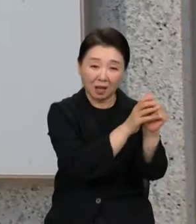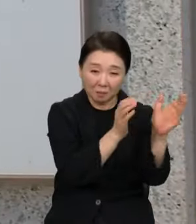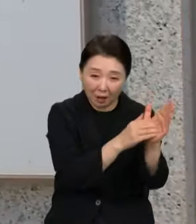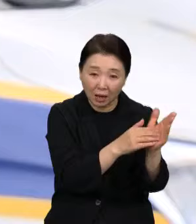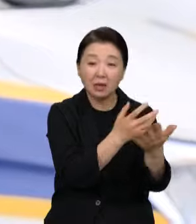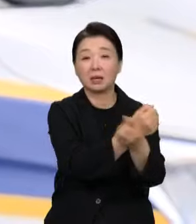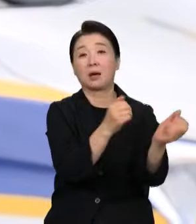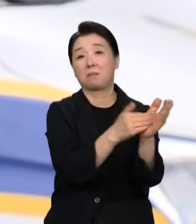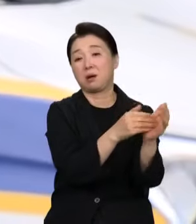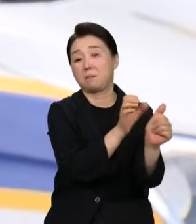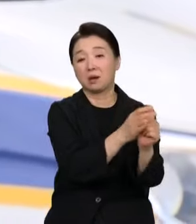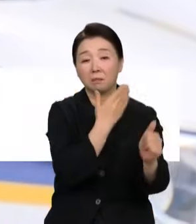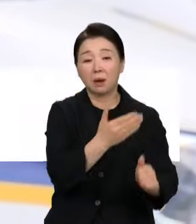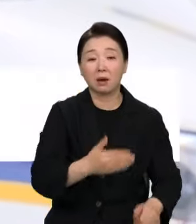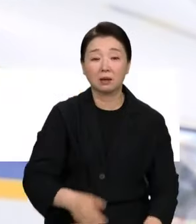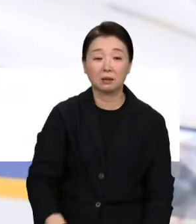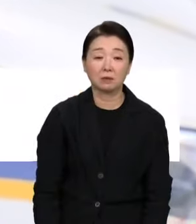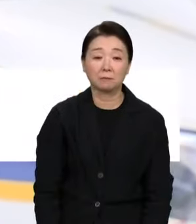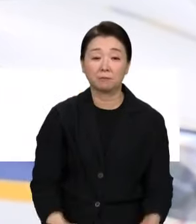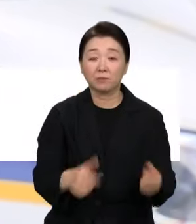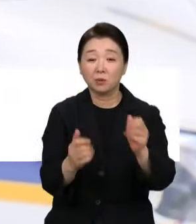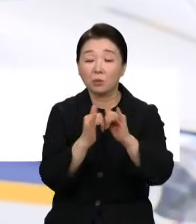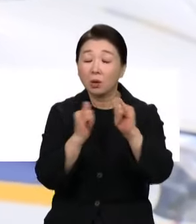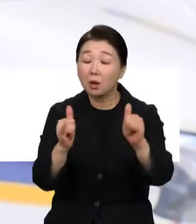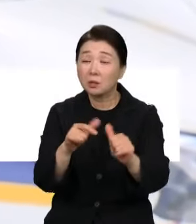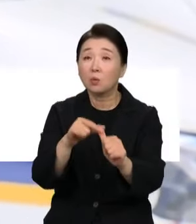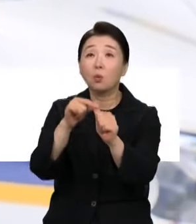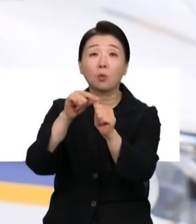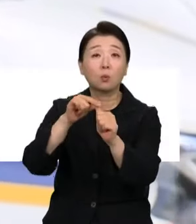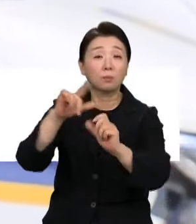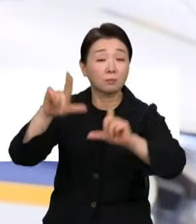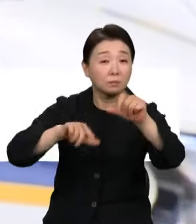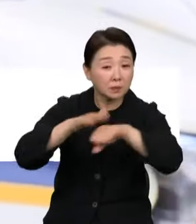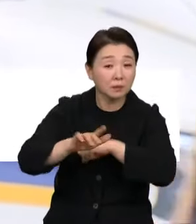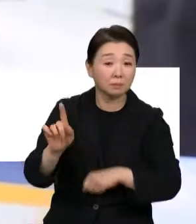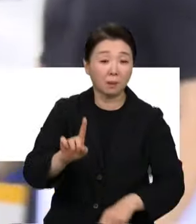가능합니다. 돌아가신 분도 노인 형태가 정확히 어떻게 되는 거예요?